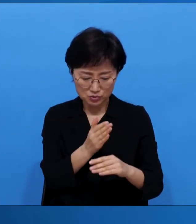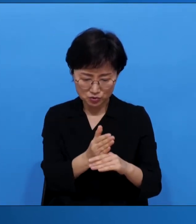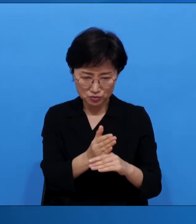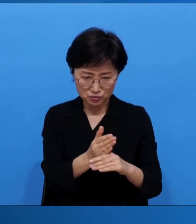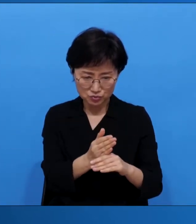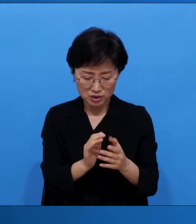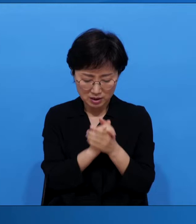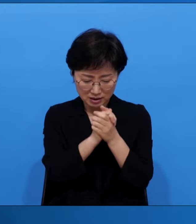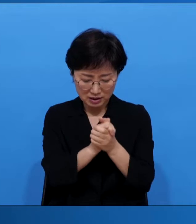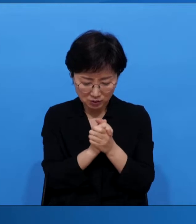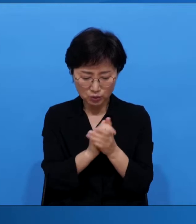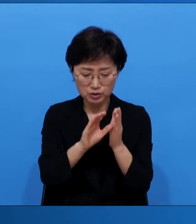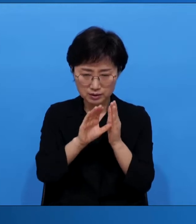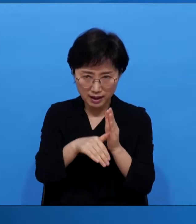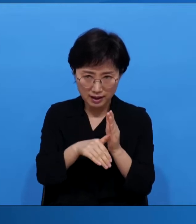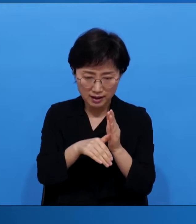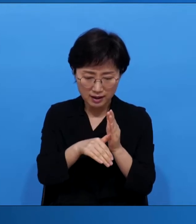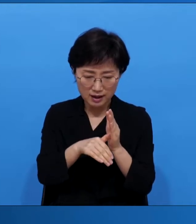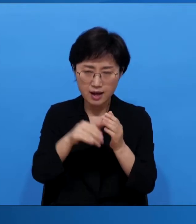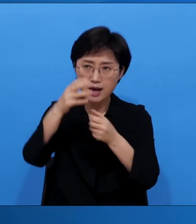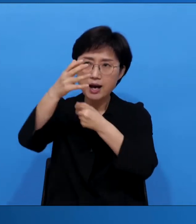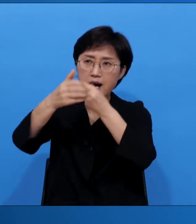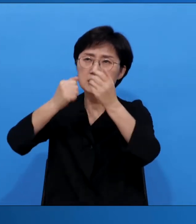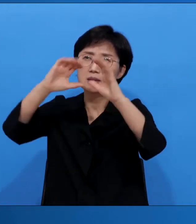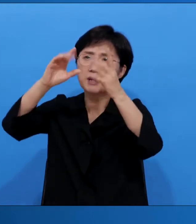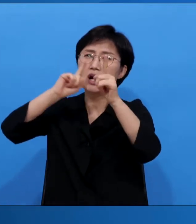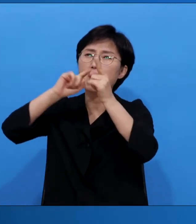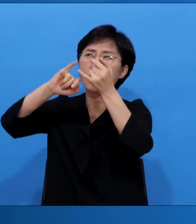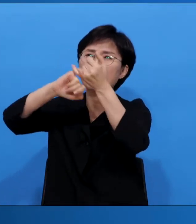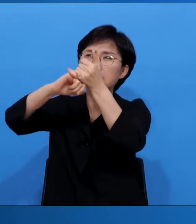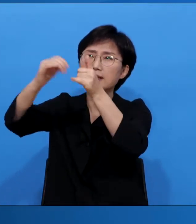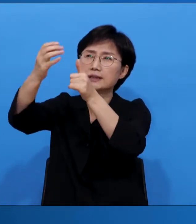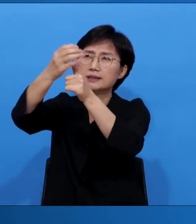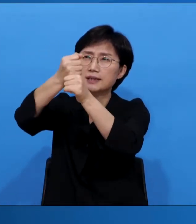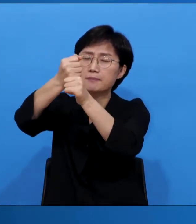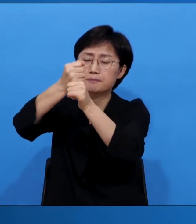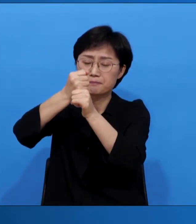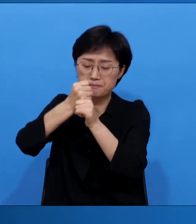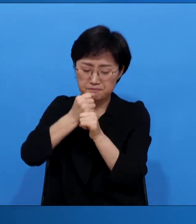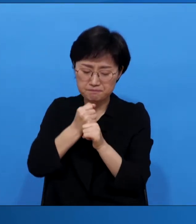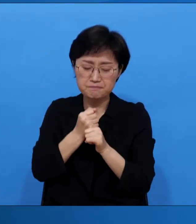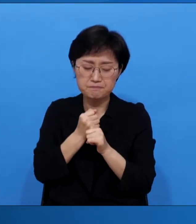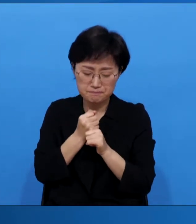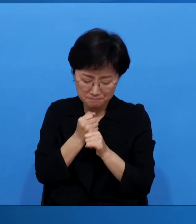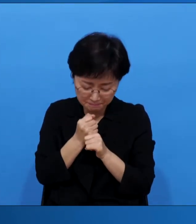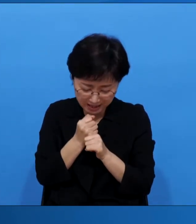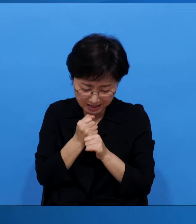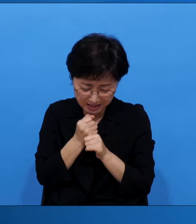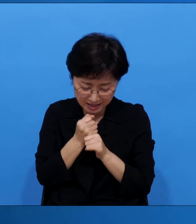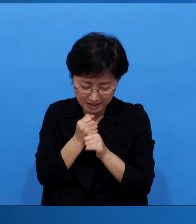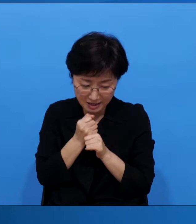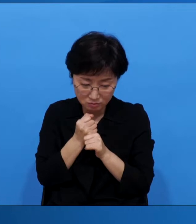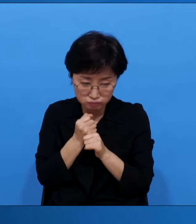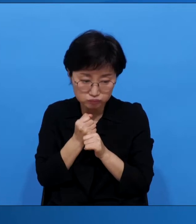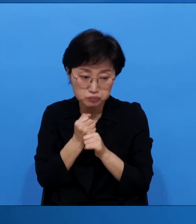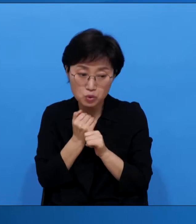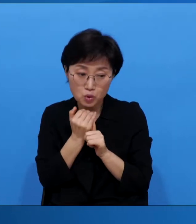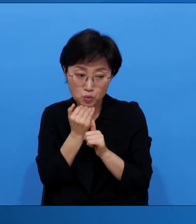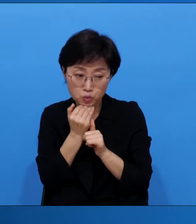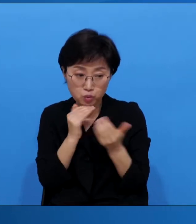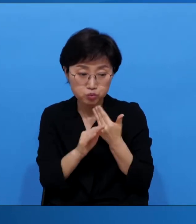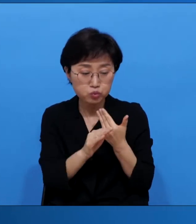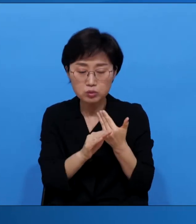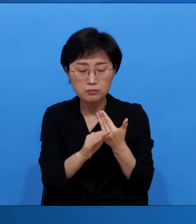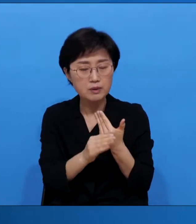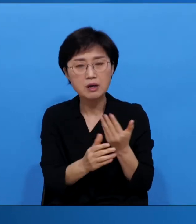시간에 하나님의 나라 언약을 붙잡는데 응답은 그 뒤에 따라오는 겁니다. Today, in your time of worship, in your time of prayer, you hold on to the covenant